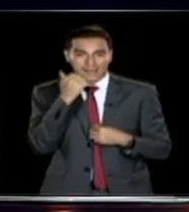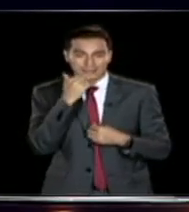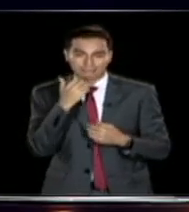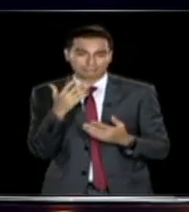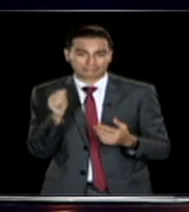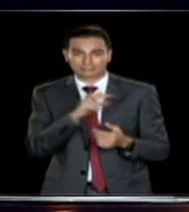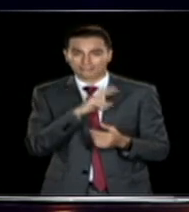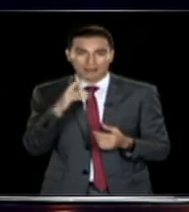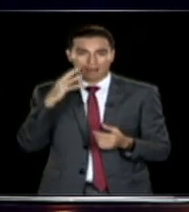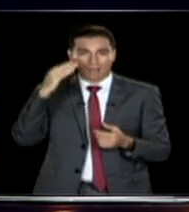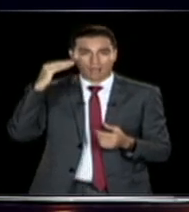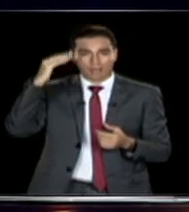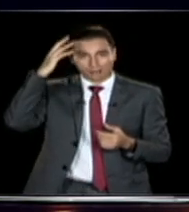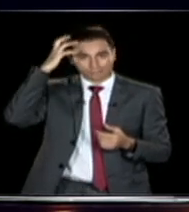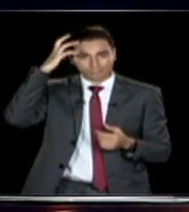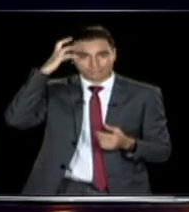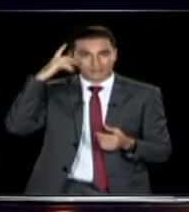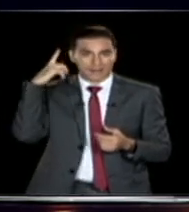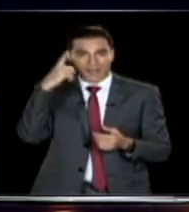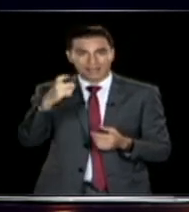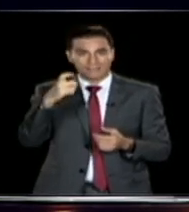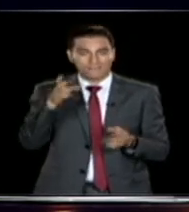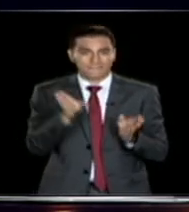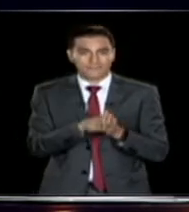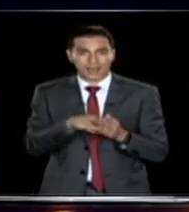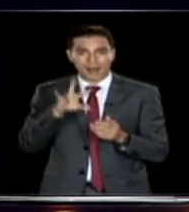صلاح أحرز هدف المقاولين